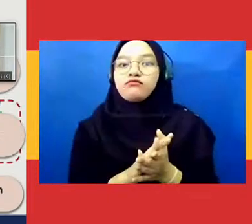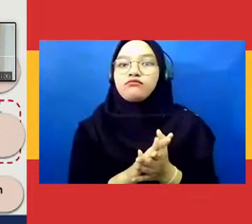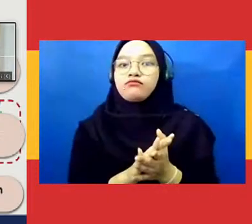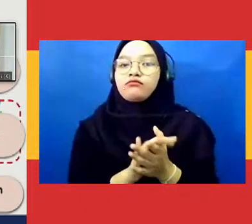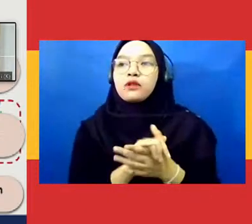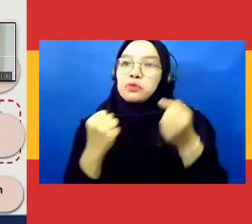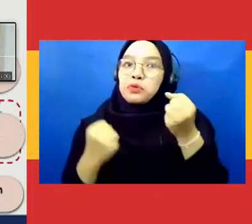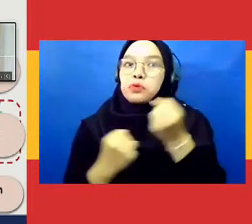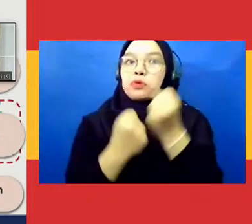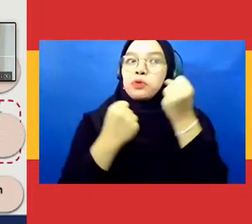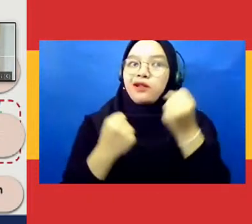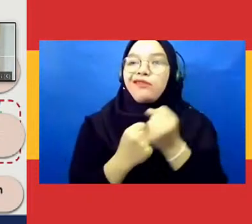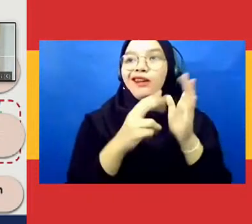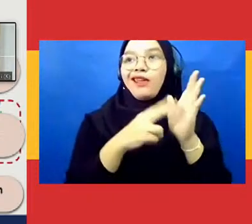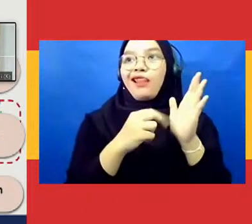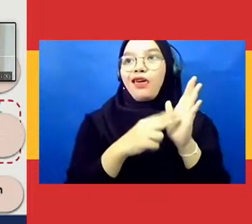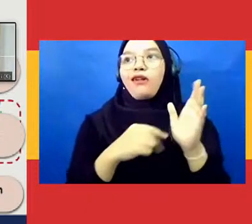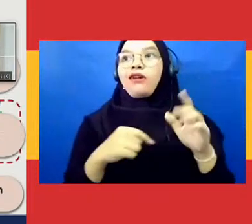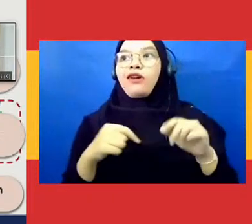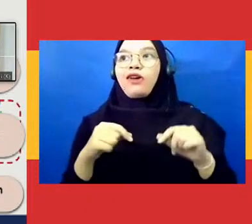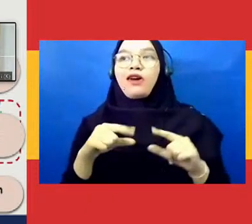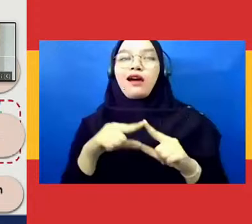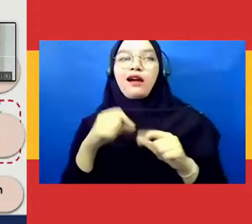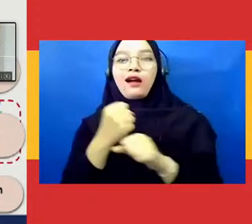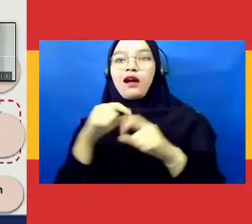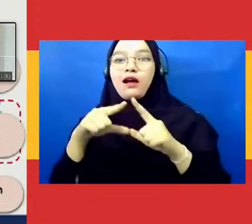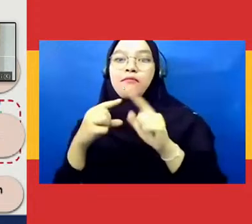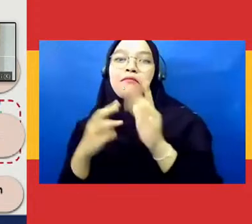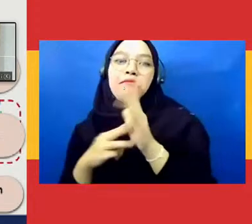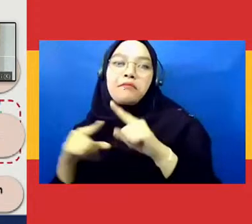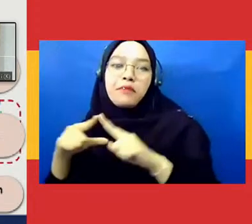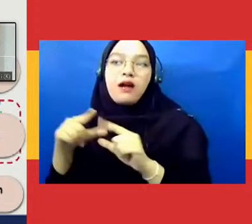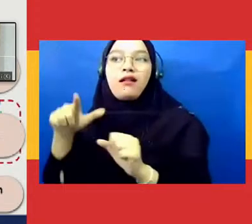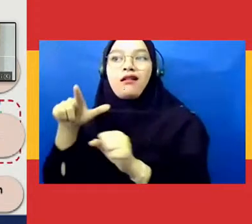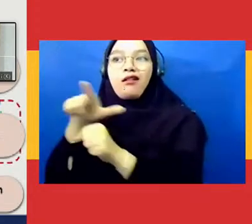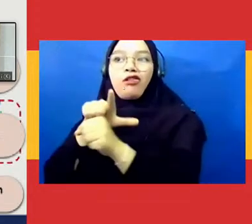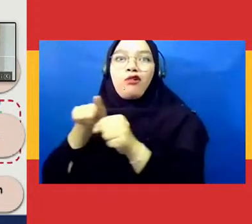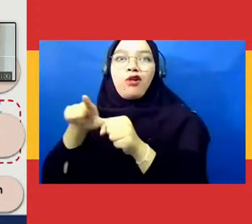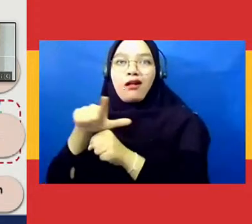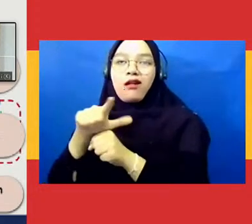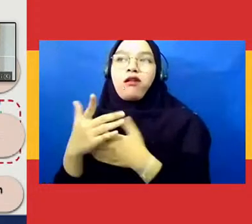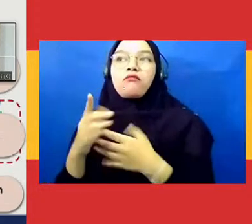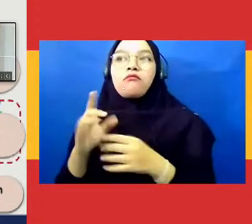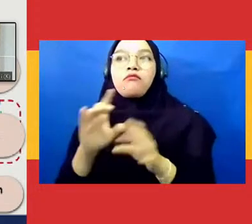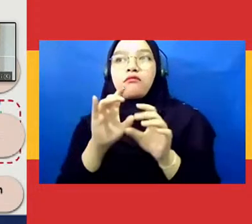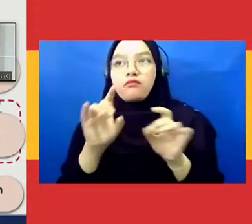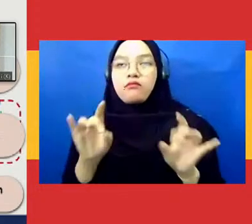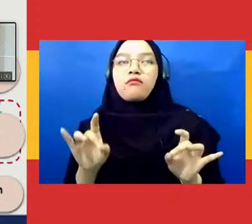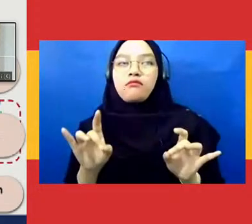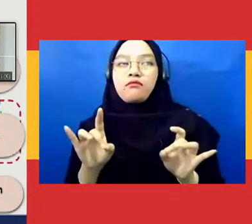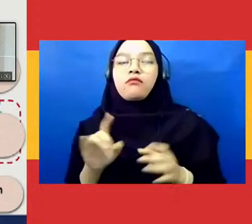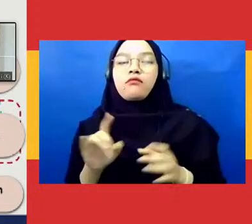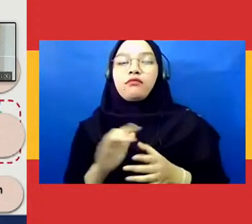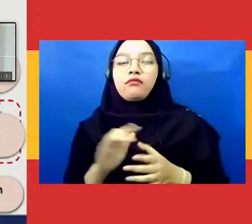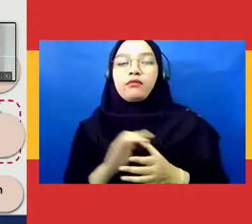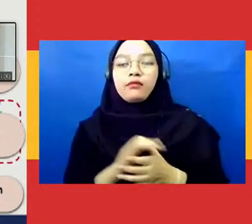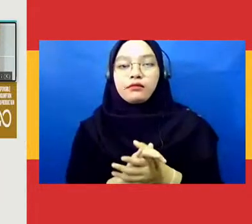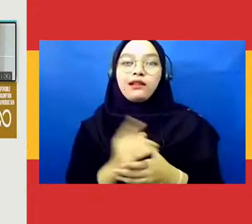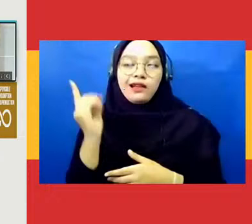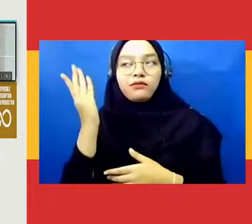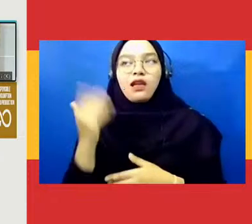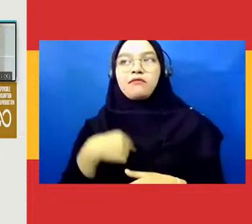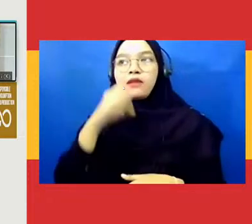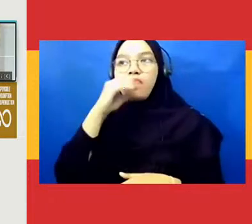keagamaan, kearifan lokal dalam hal ini. Ini yang saya sebut sebagai gemerlang. Gemerlang dalam cita-cita